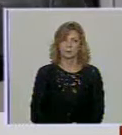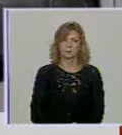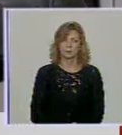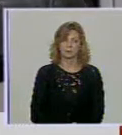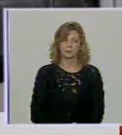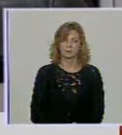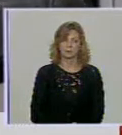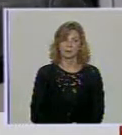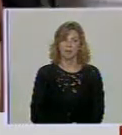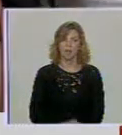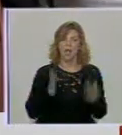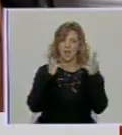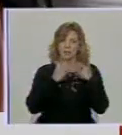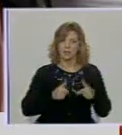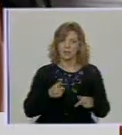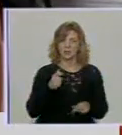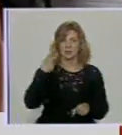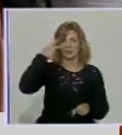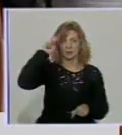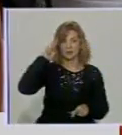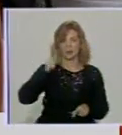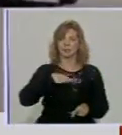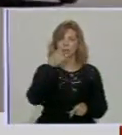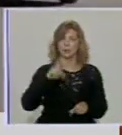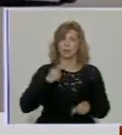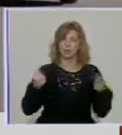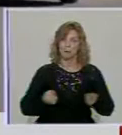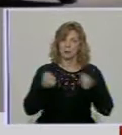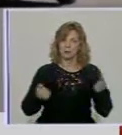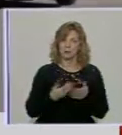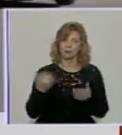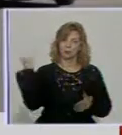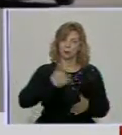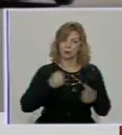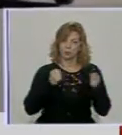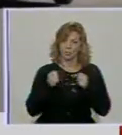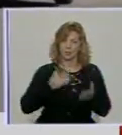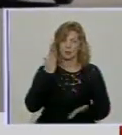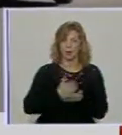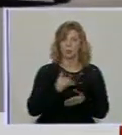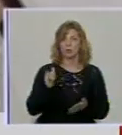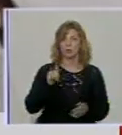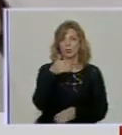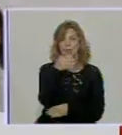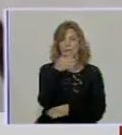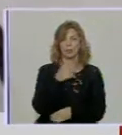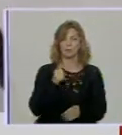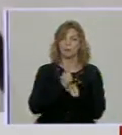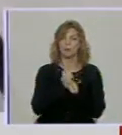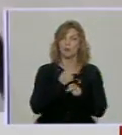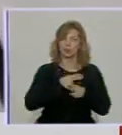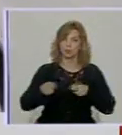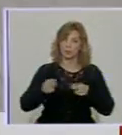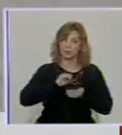munte. Administrația slătinană se declară pregătită pentru venirea iernii. S-a stabilit cine se va ocupa de îndepărtarea zăpezii de pe străzi și s-a